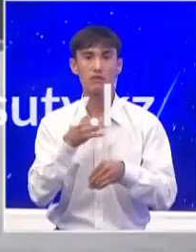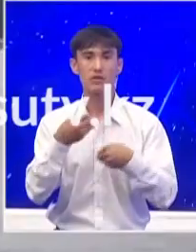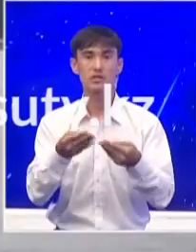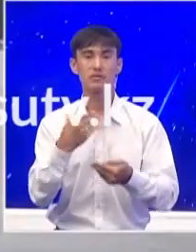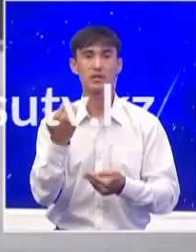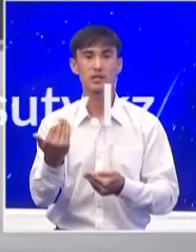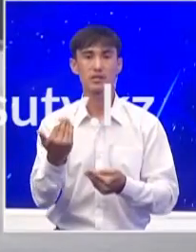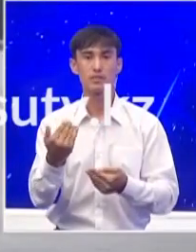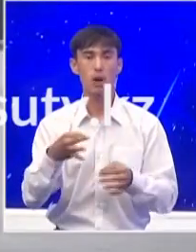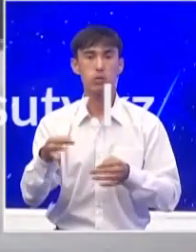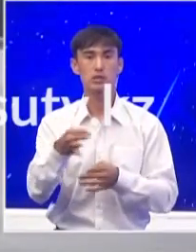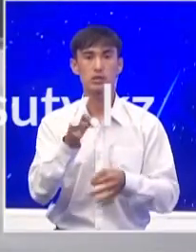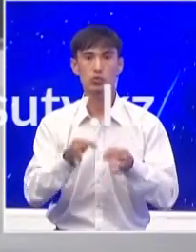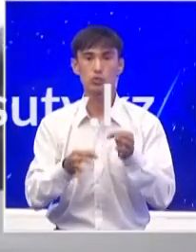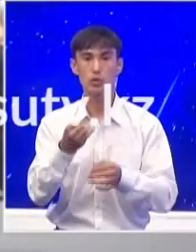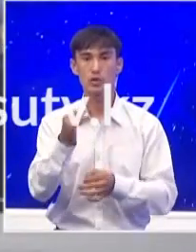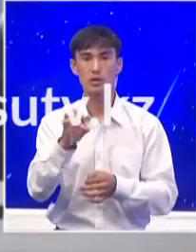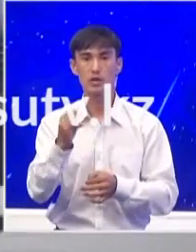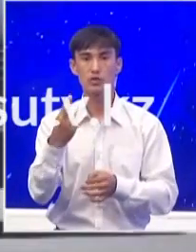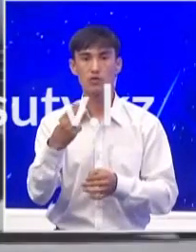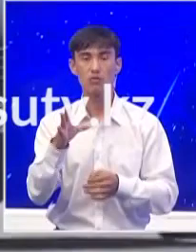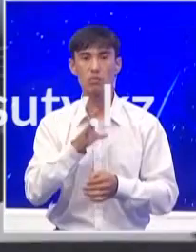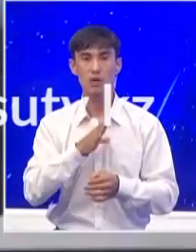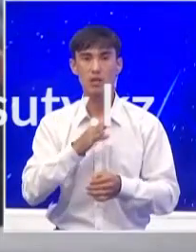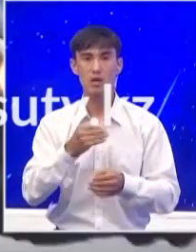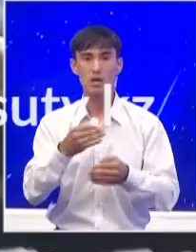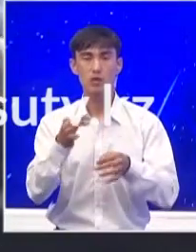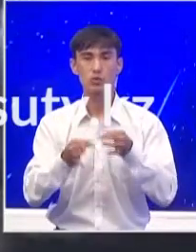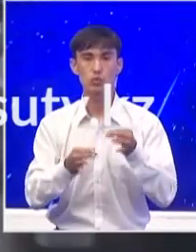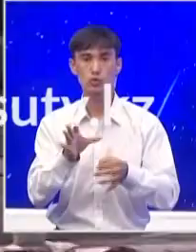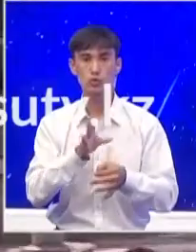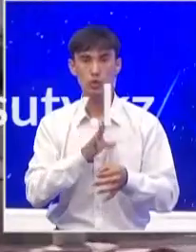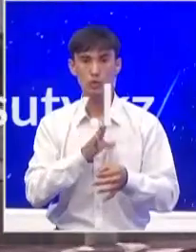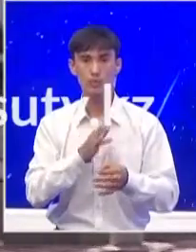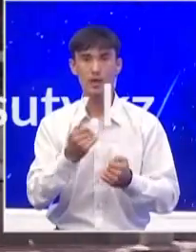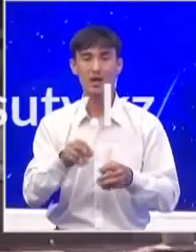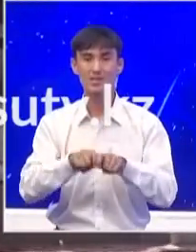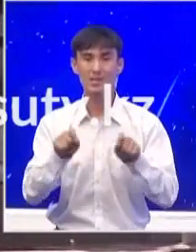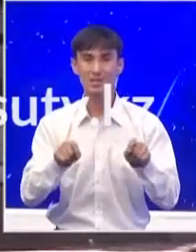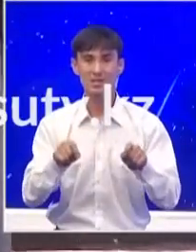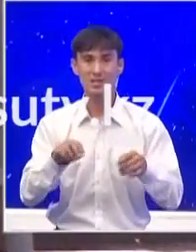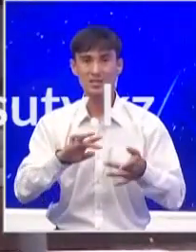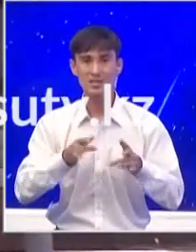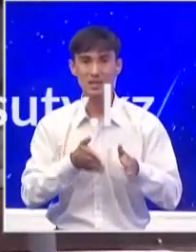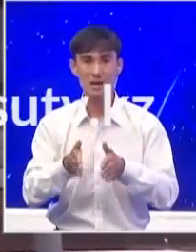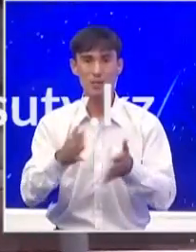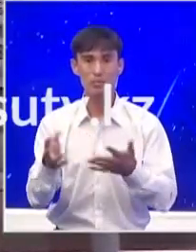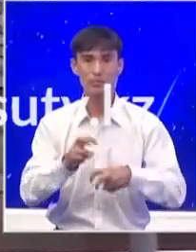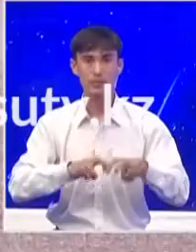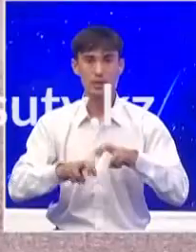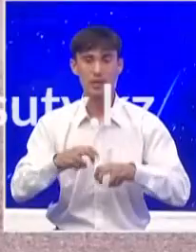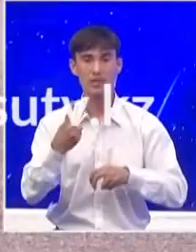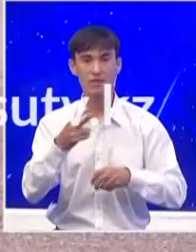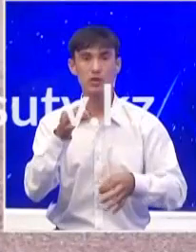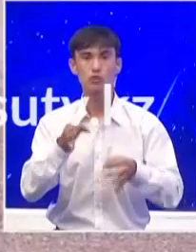однако областным судом юноша все-таки был осужден после того как раскрыла я точно с схема will до шва выявили я сразу две